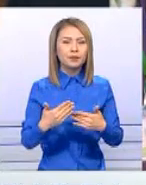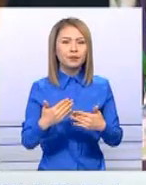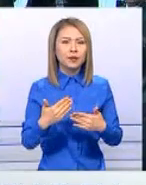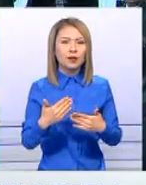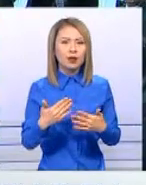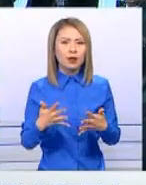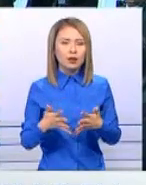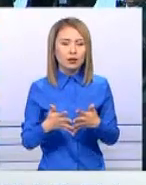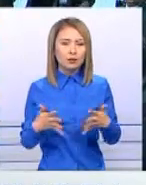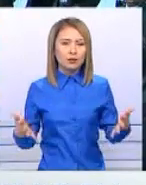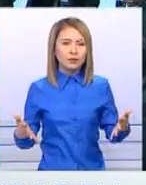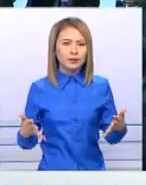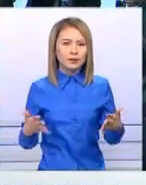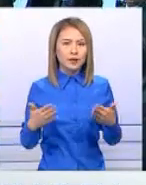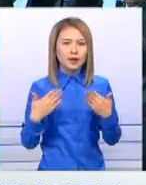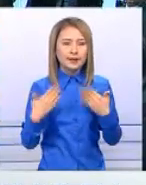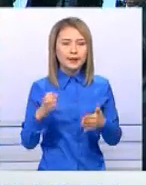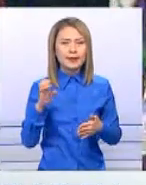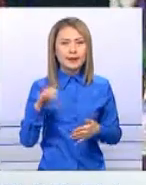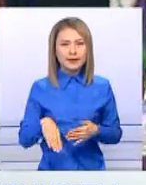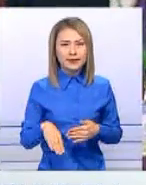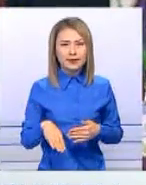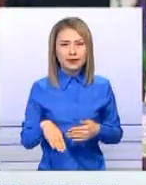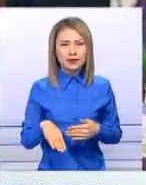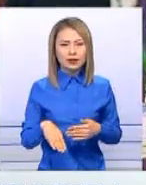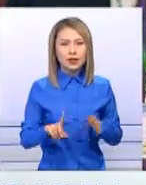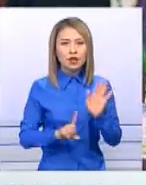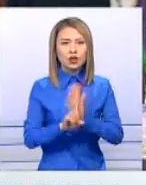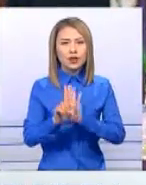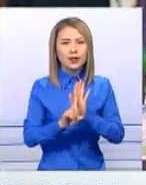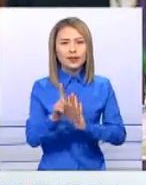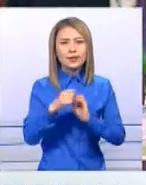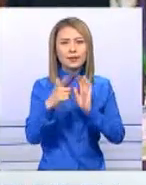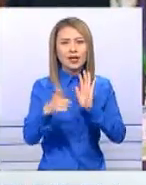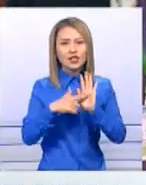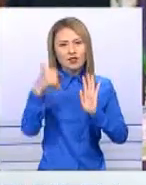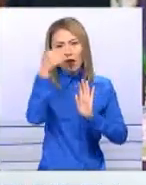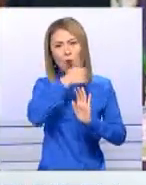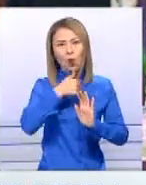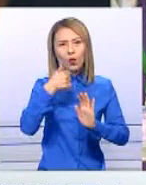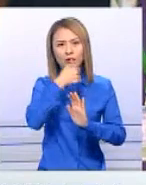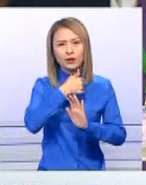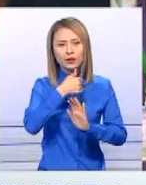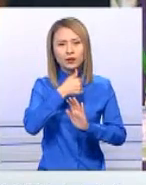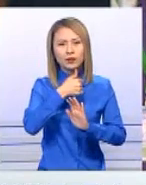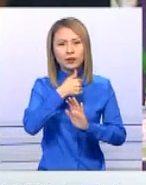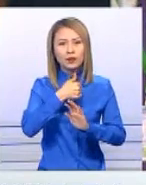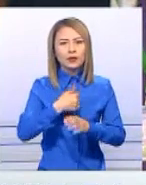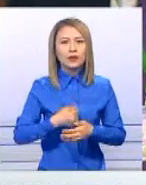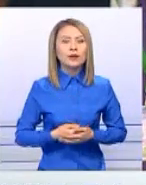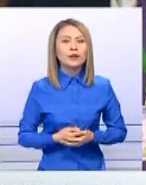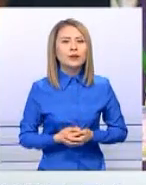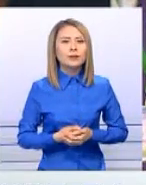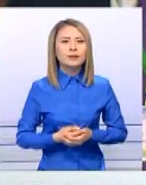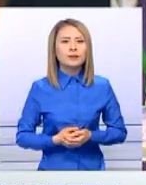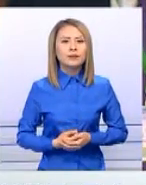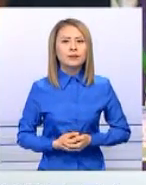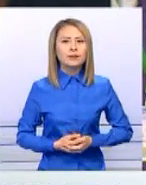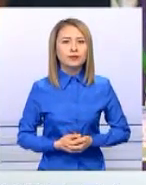должен вызвать данные статистики на начало 2017 года. По итогам